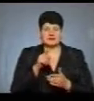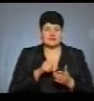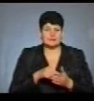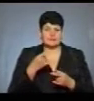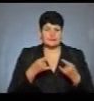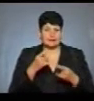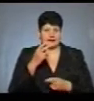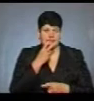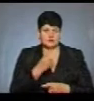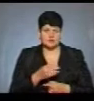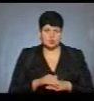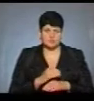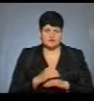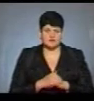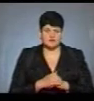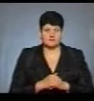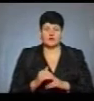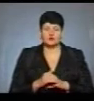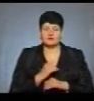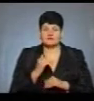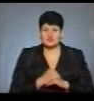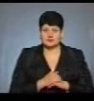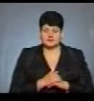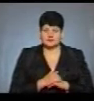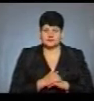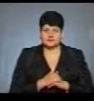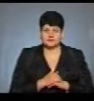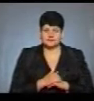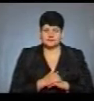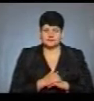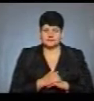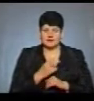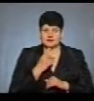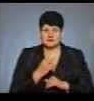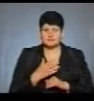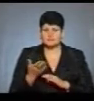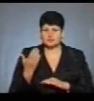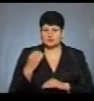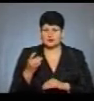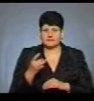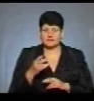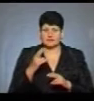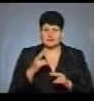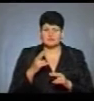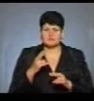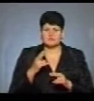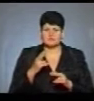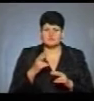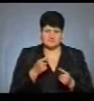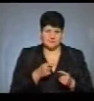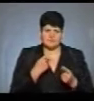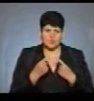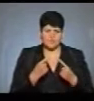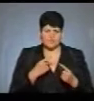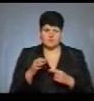вечора. Алло, добрий вечір. Добрий вечір. Дивіться, ми минулого разу в кінці ефіру з вами говорили